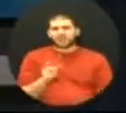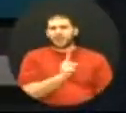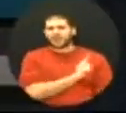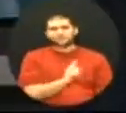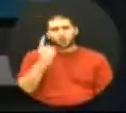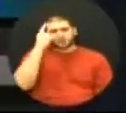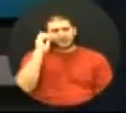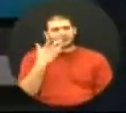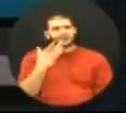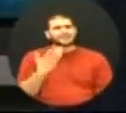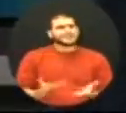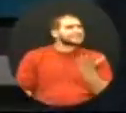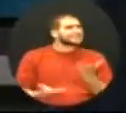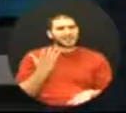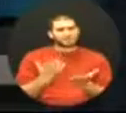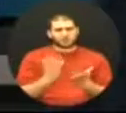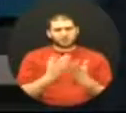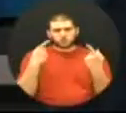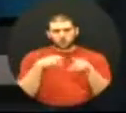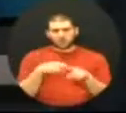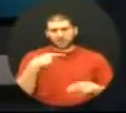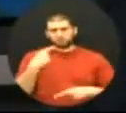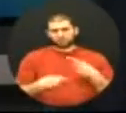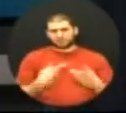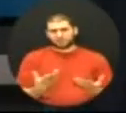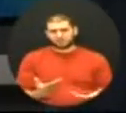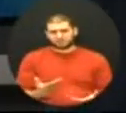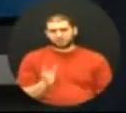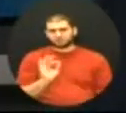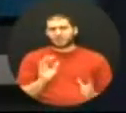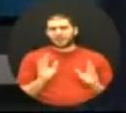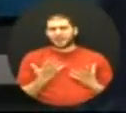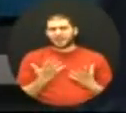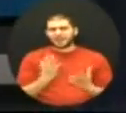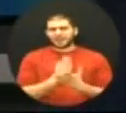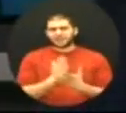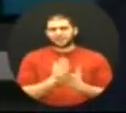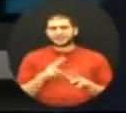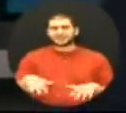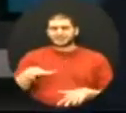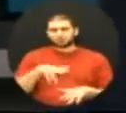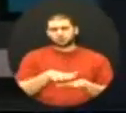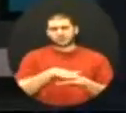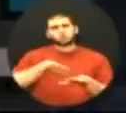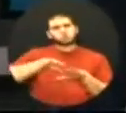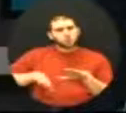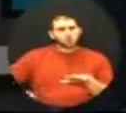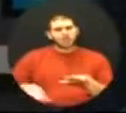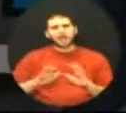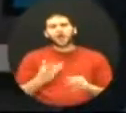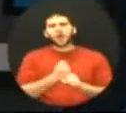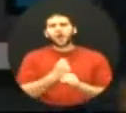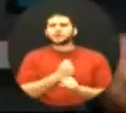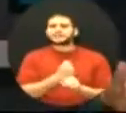יודע איזה דילמות עברנו תוך כדי השנים האלה, של איך מביאים את אותו ציבור שמרגיש מודר, של איך עושים